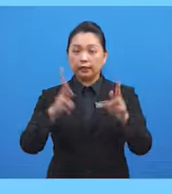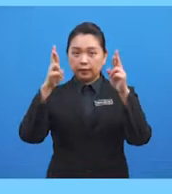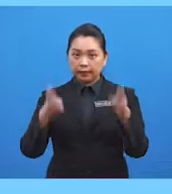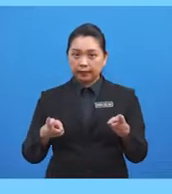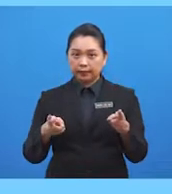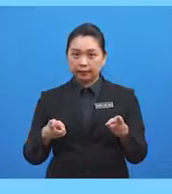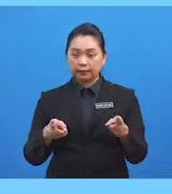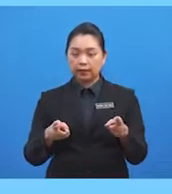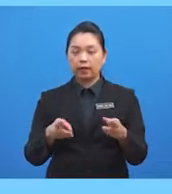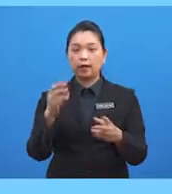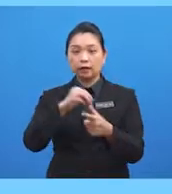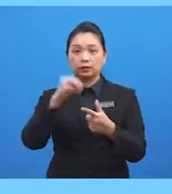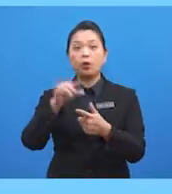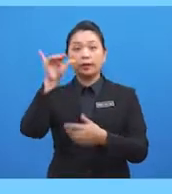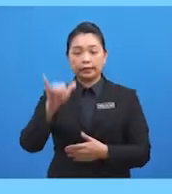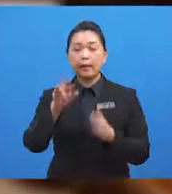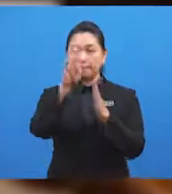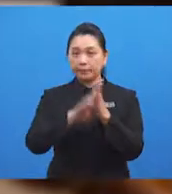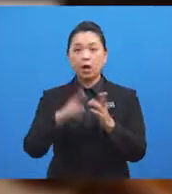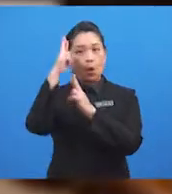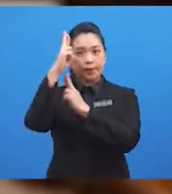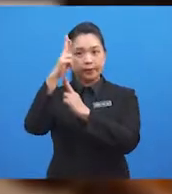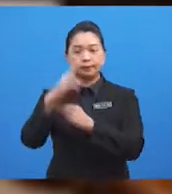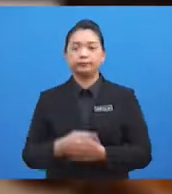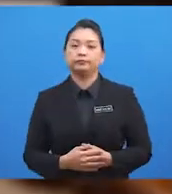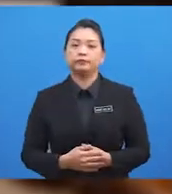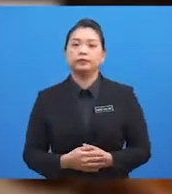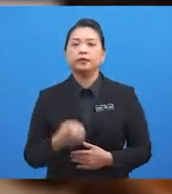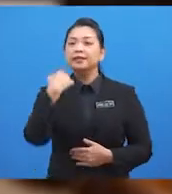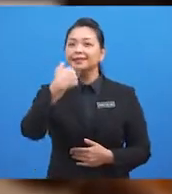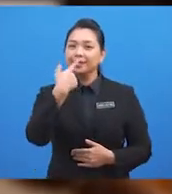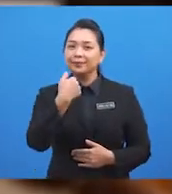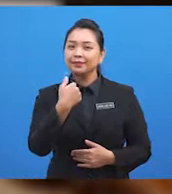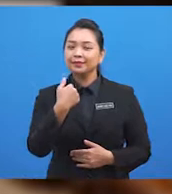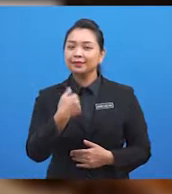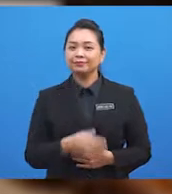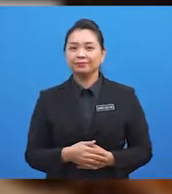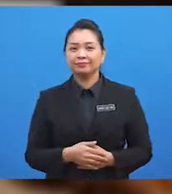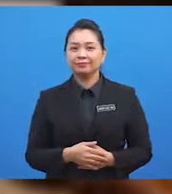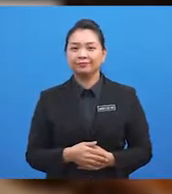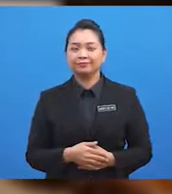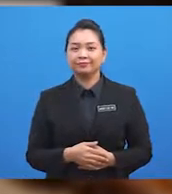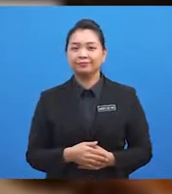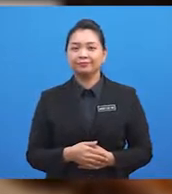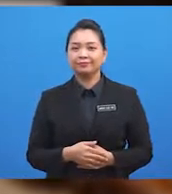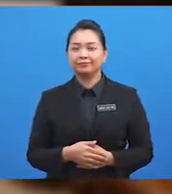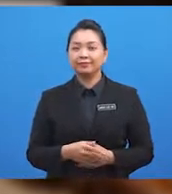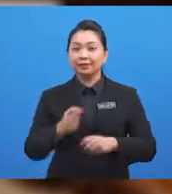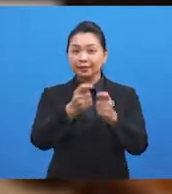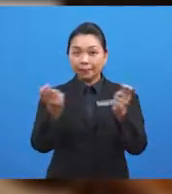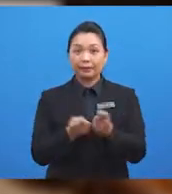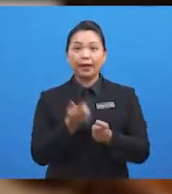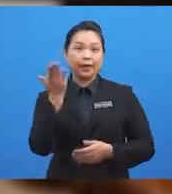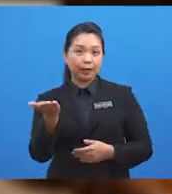digelar yang berhormat. Siapakah wakil rakyat di kawasan tempat tinggal kamu? Kamu